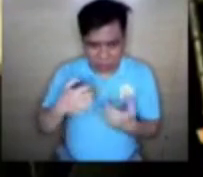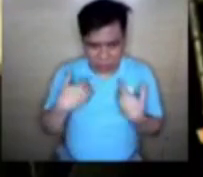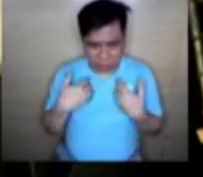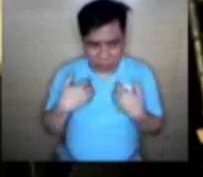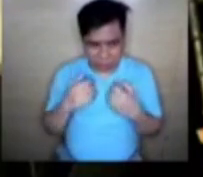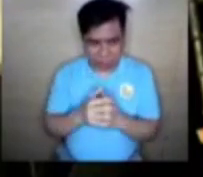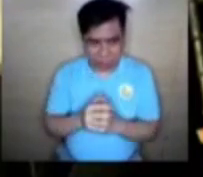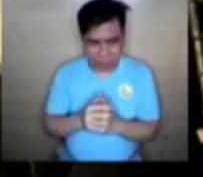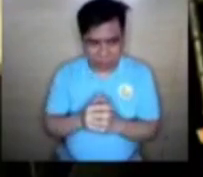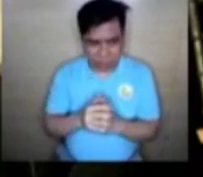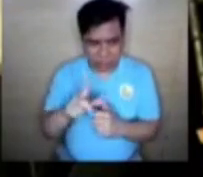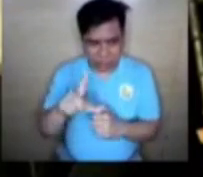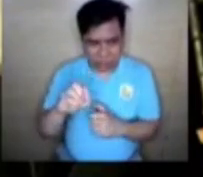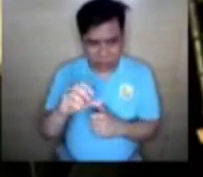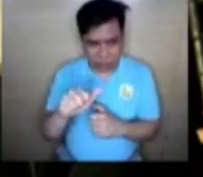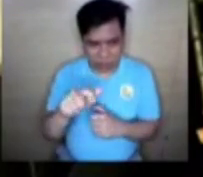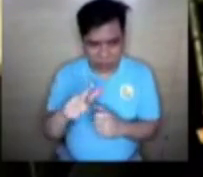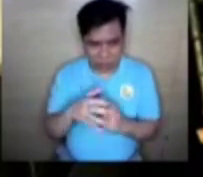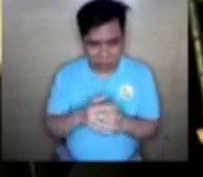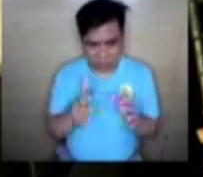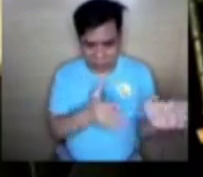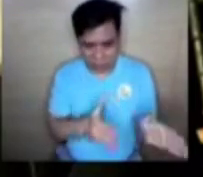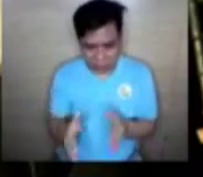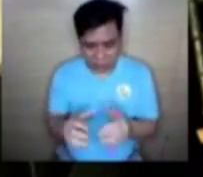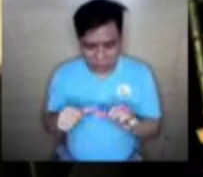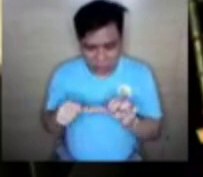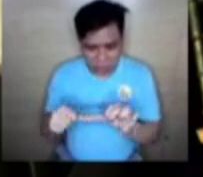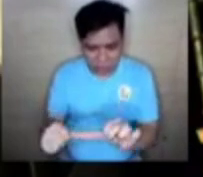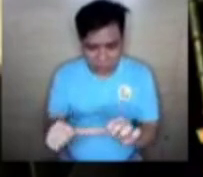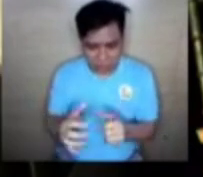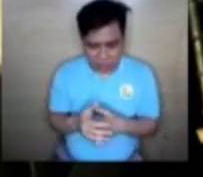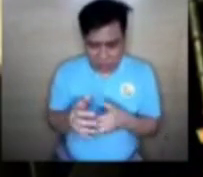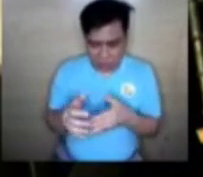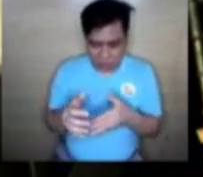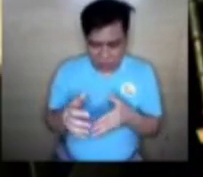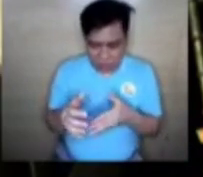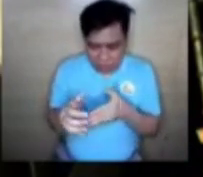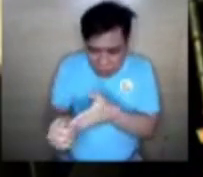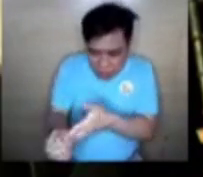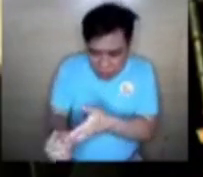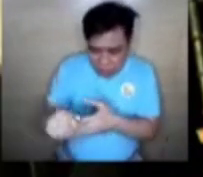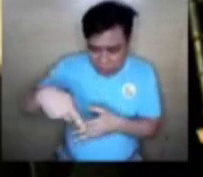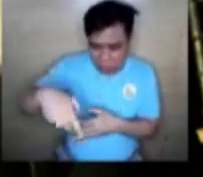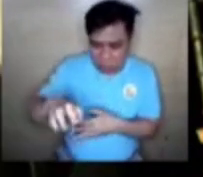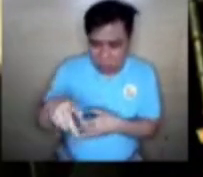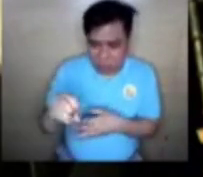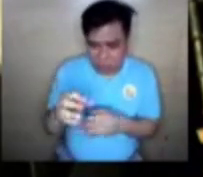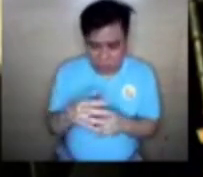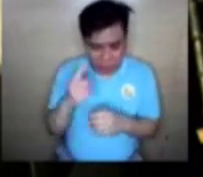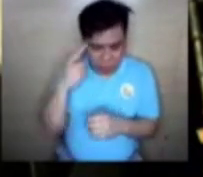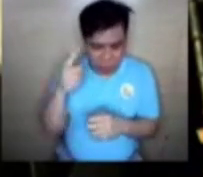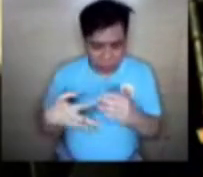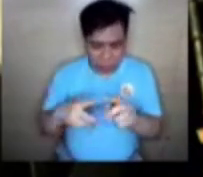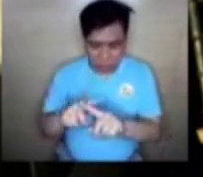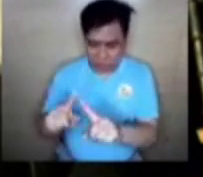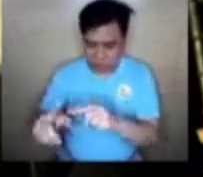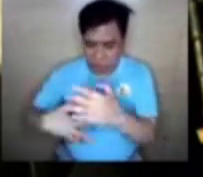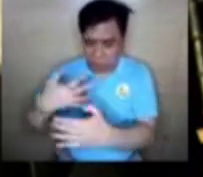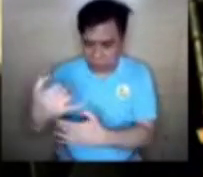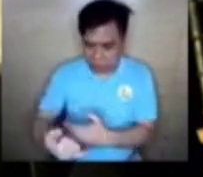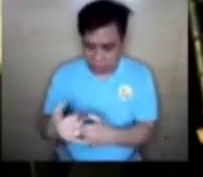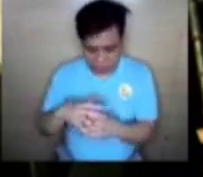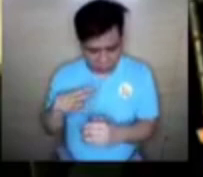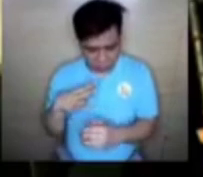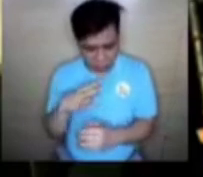ating local shelter plan. Tuloy-tuloy pa rin po ang paggabay ng puso para sa mga proyekto sa ilalim ng Community